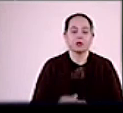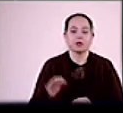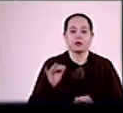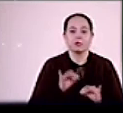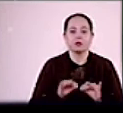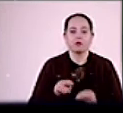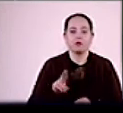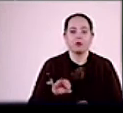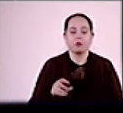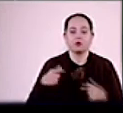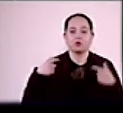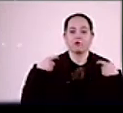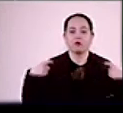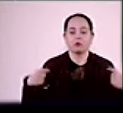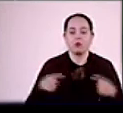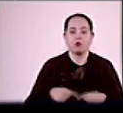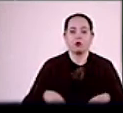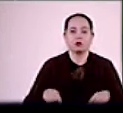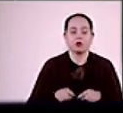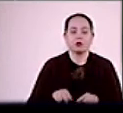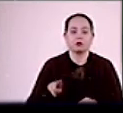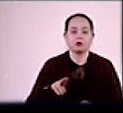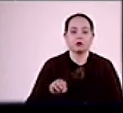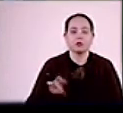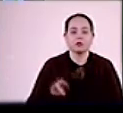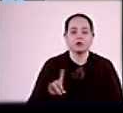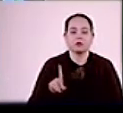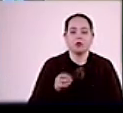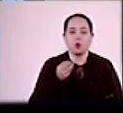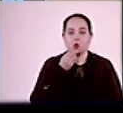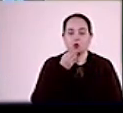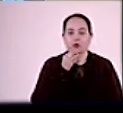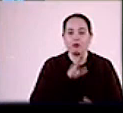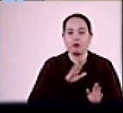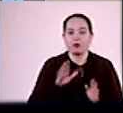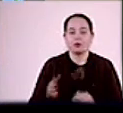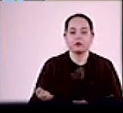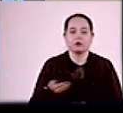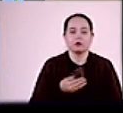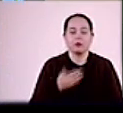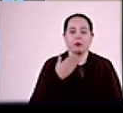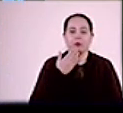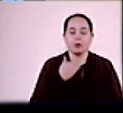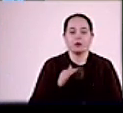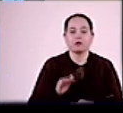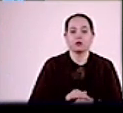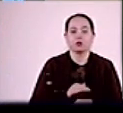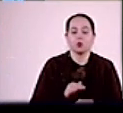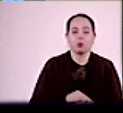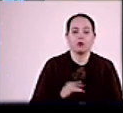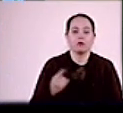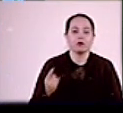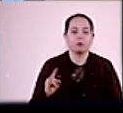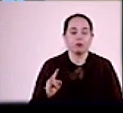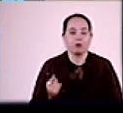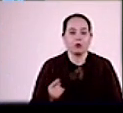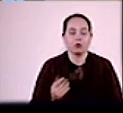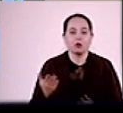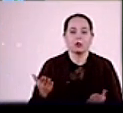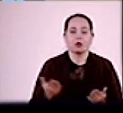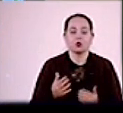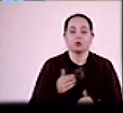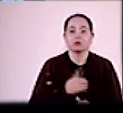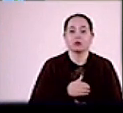Разговор Пети с офицерами отряда Денисова за ужином показывает нам милого, доброго ребенка,